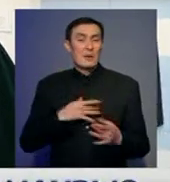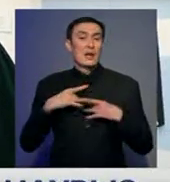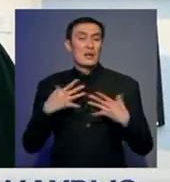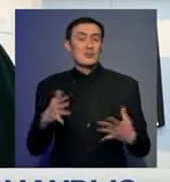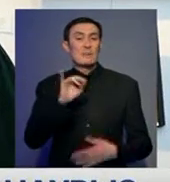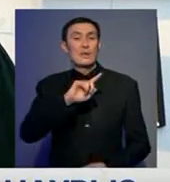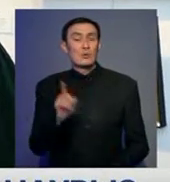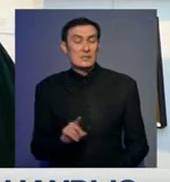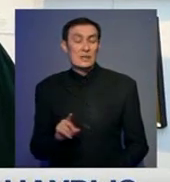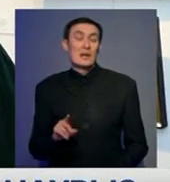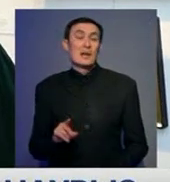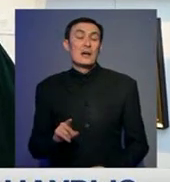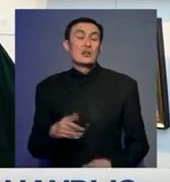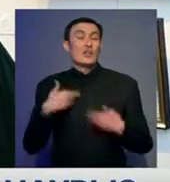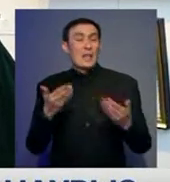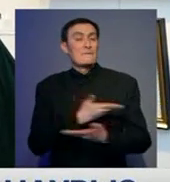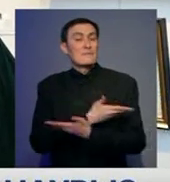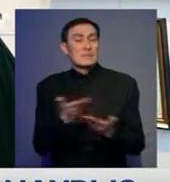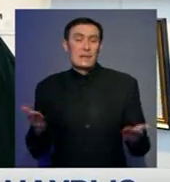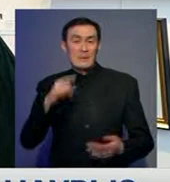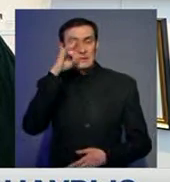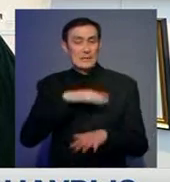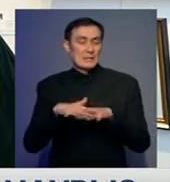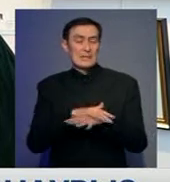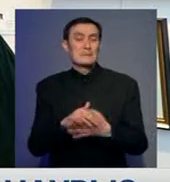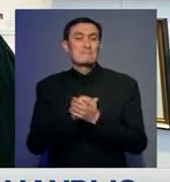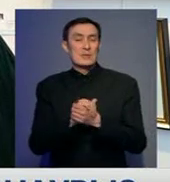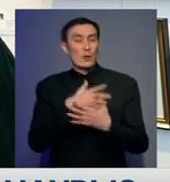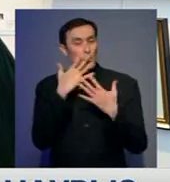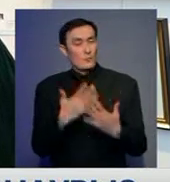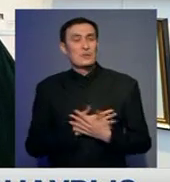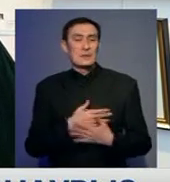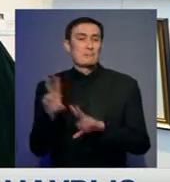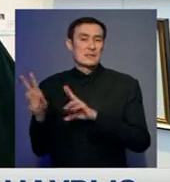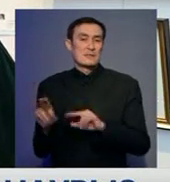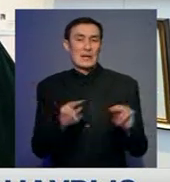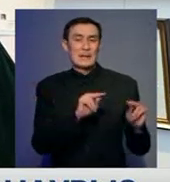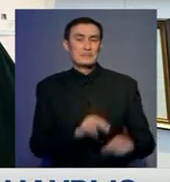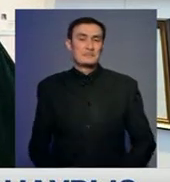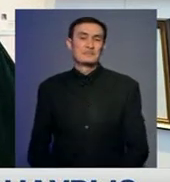отмечаем Наурыз в Вирджинии. Желаем всем казахстанцам мира, любви и процветания.